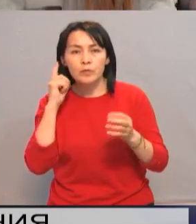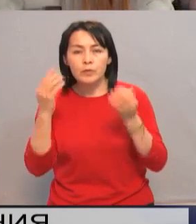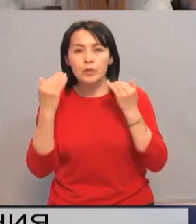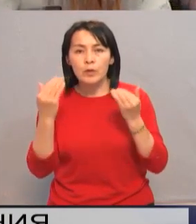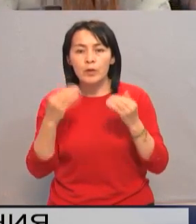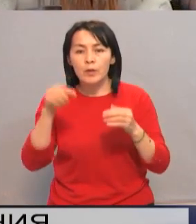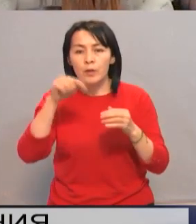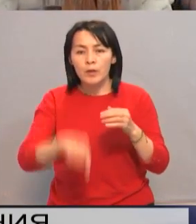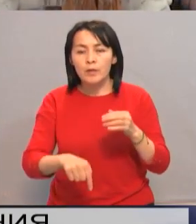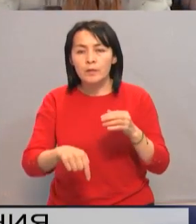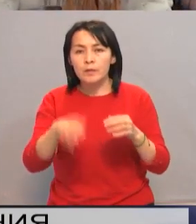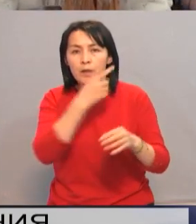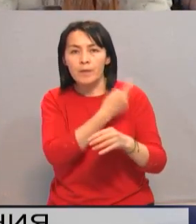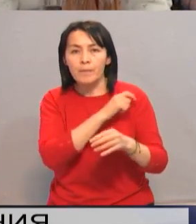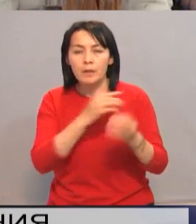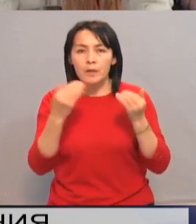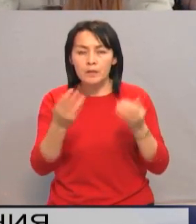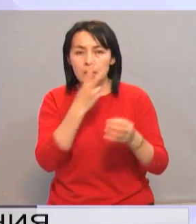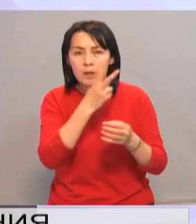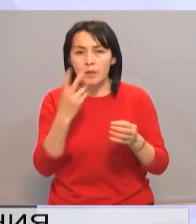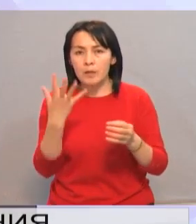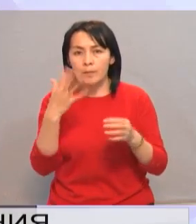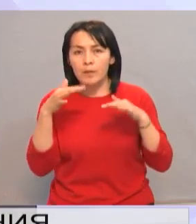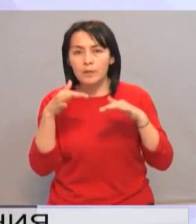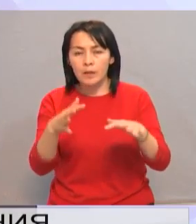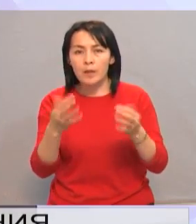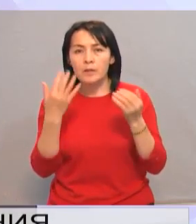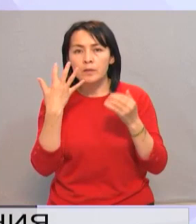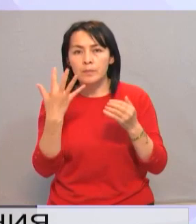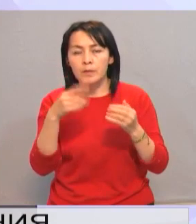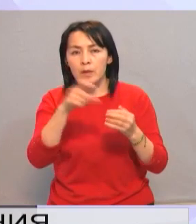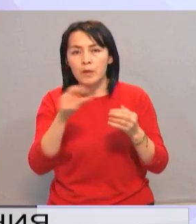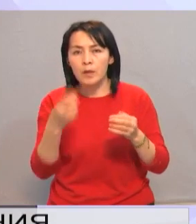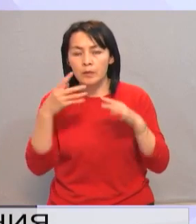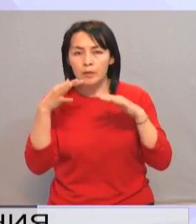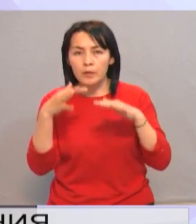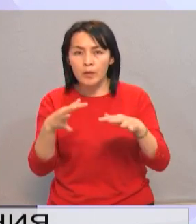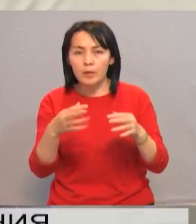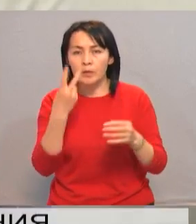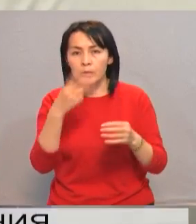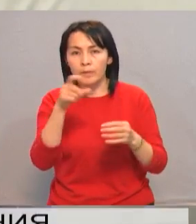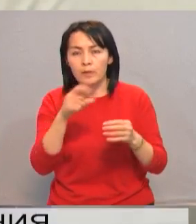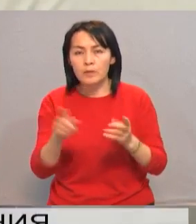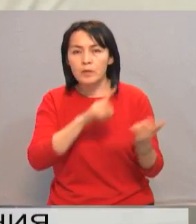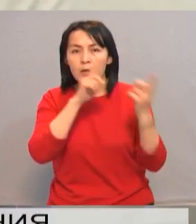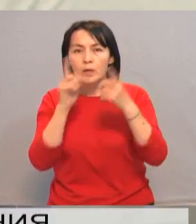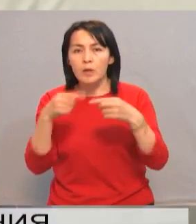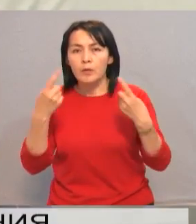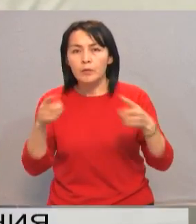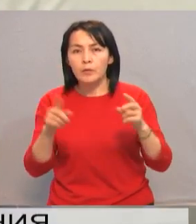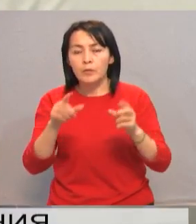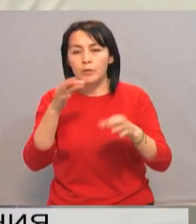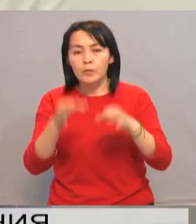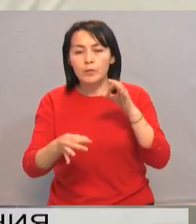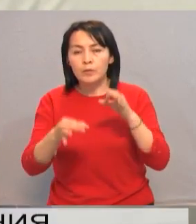С применением мер медицинского характера рассмотрено 5 дел в отношении 5 лиц, одно дело в отношении 2 лиц, направленные в другой суд